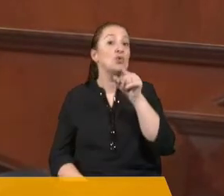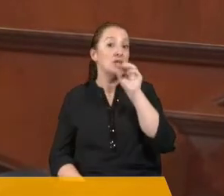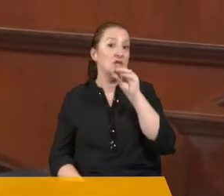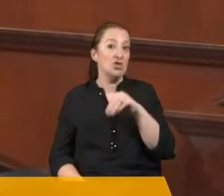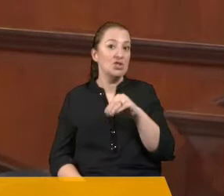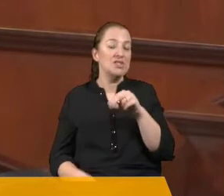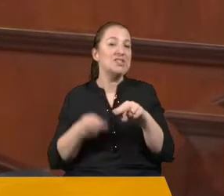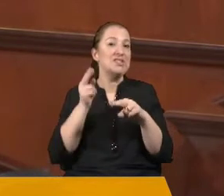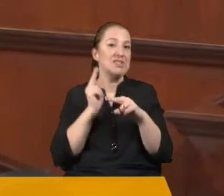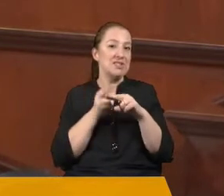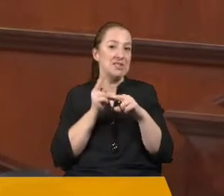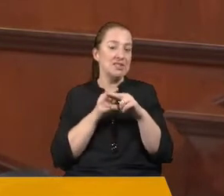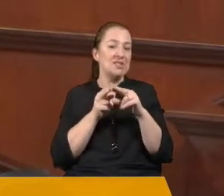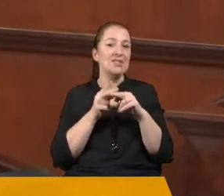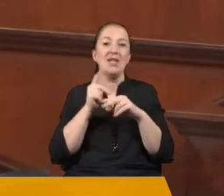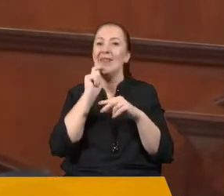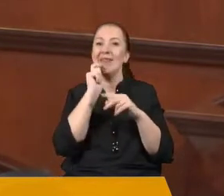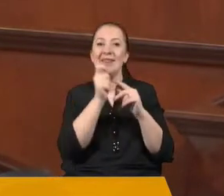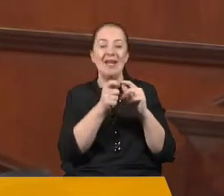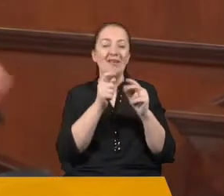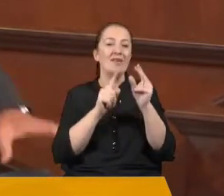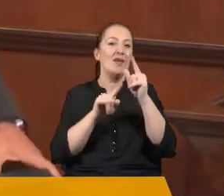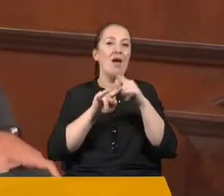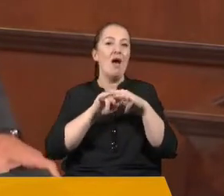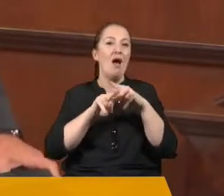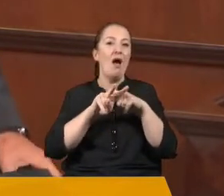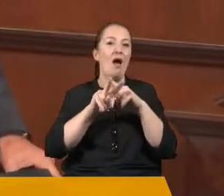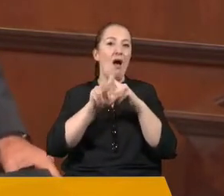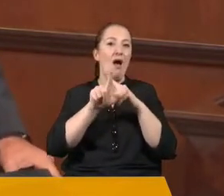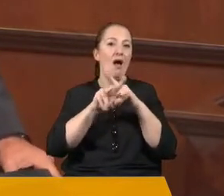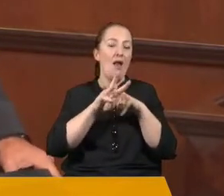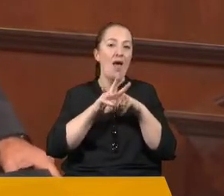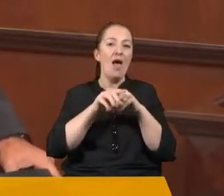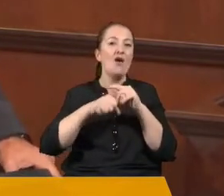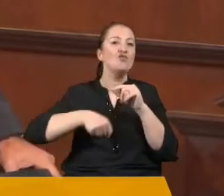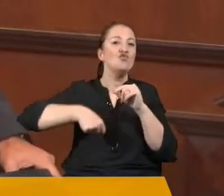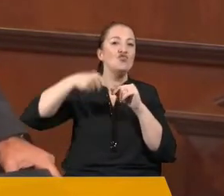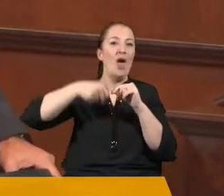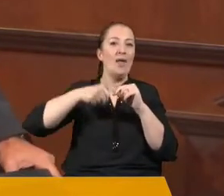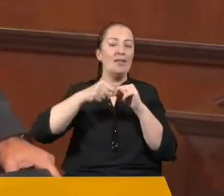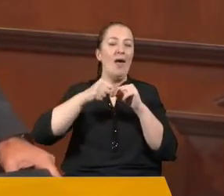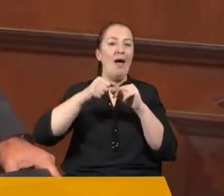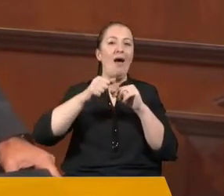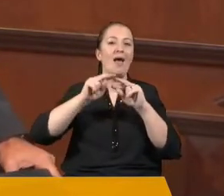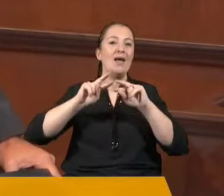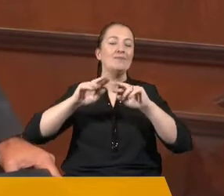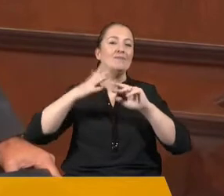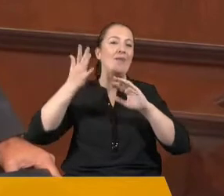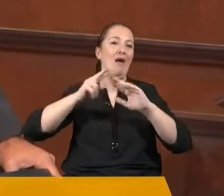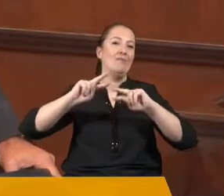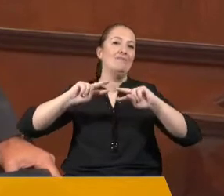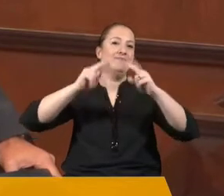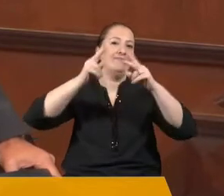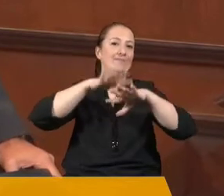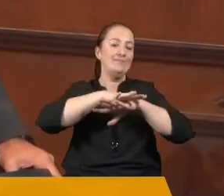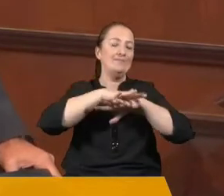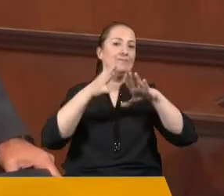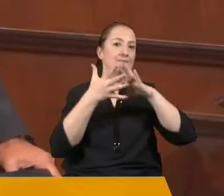bir şekilde ihalesinin yapıldığını biliyorum. Çanta İleri Biyolojik Tesisi'nin, ama Gümüşyaka'daki yatay